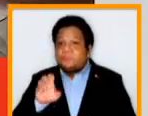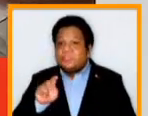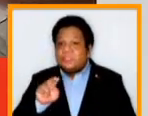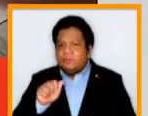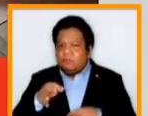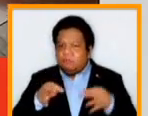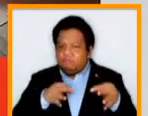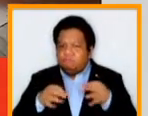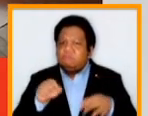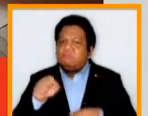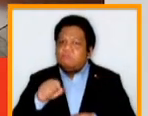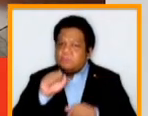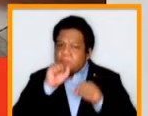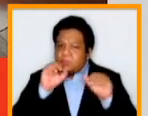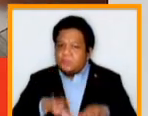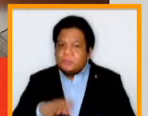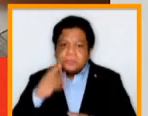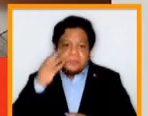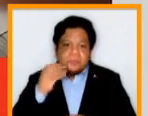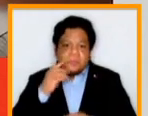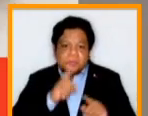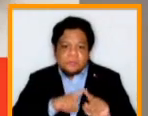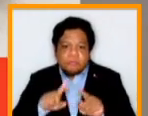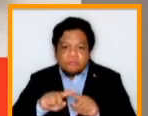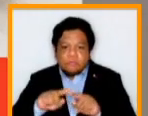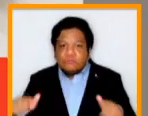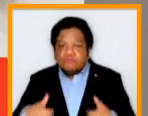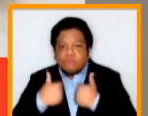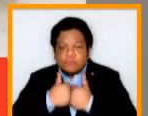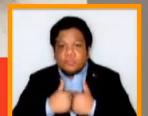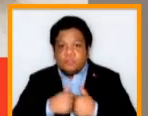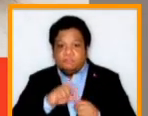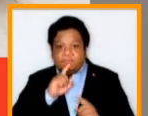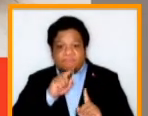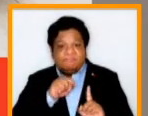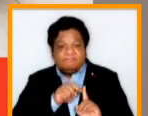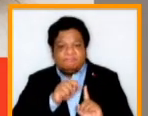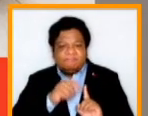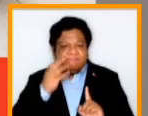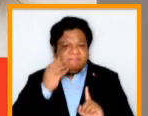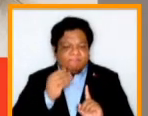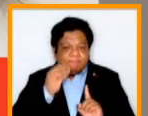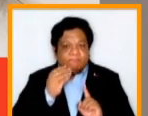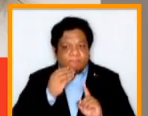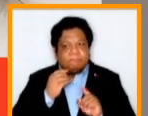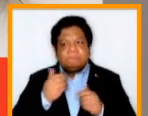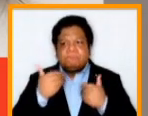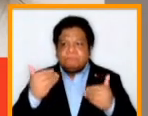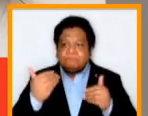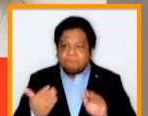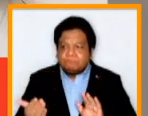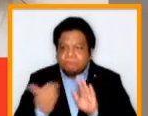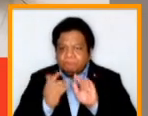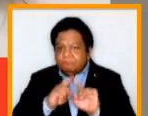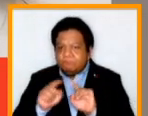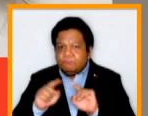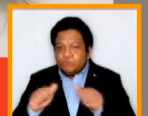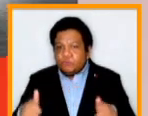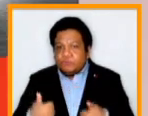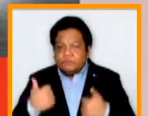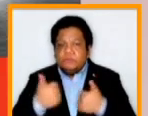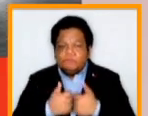maraming challenges. That's preparation true. Daw ito kay Gummy para harapin ng mas marami pang hamon sa buhay at matuto siyang pagsikapan ang